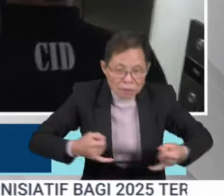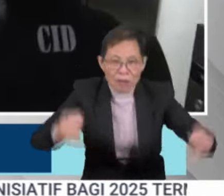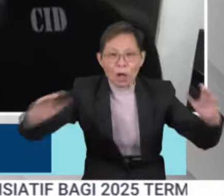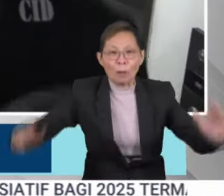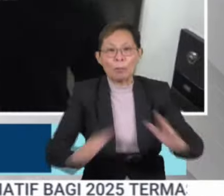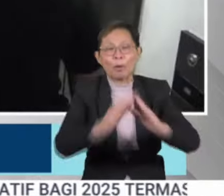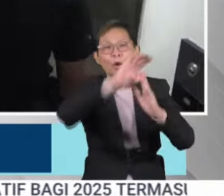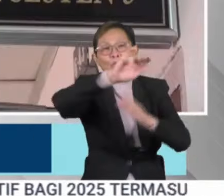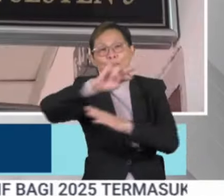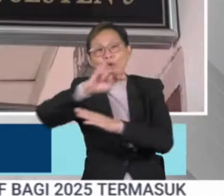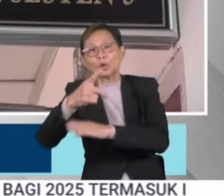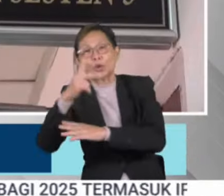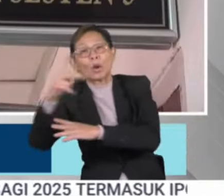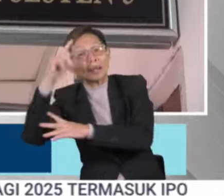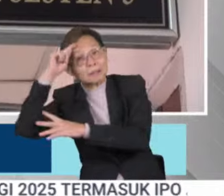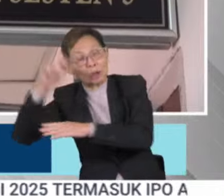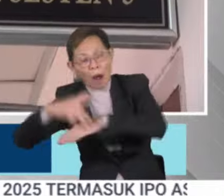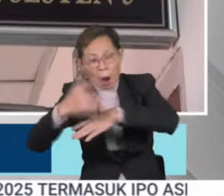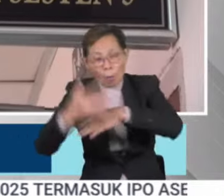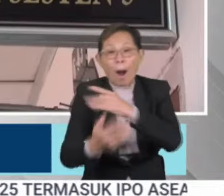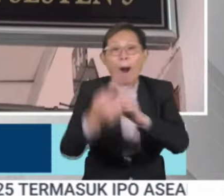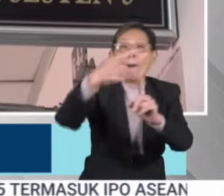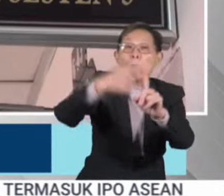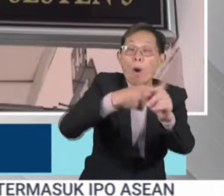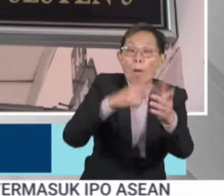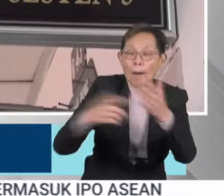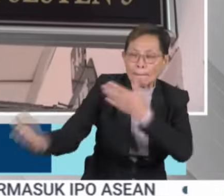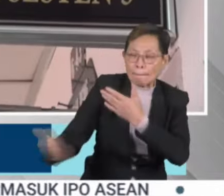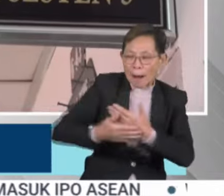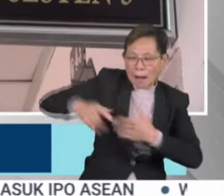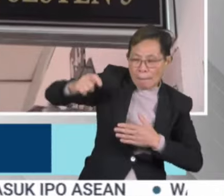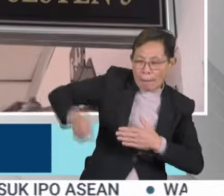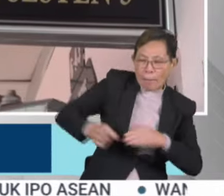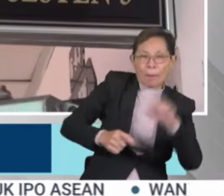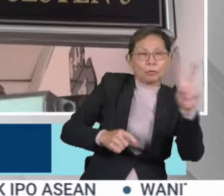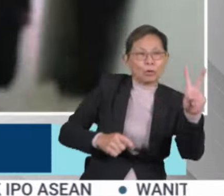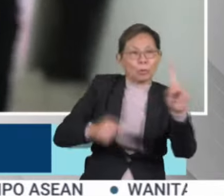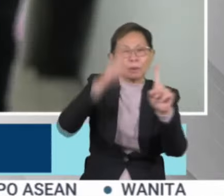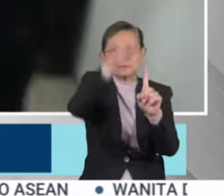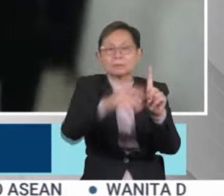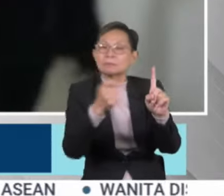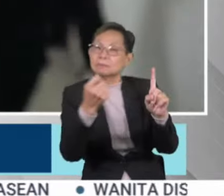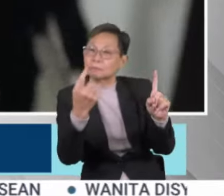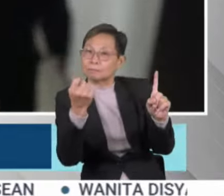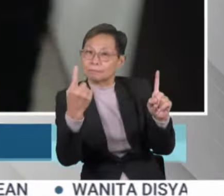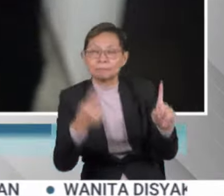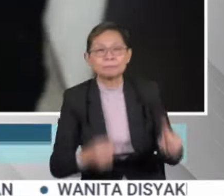Bukit Jong, Kuala Terengganu awal bulan ini. Sebutan semula kes pada 21 November.